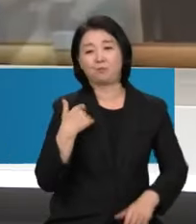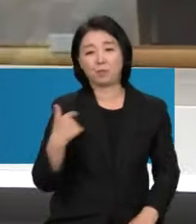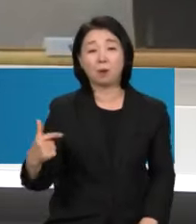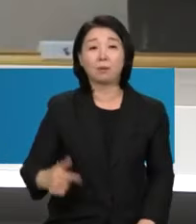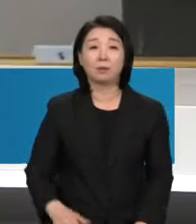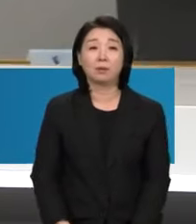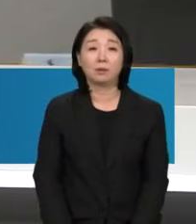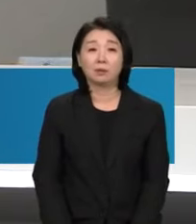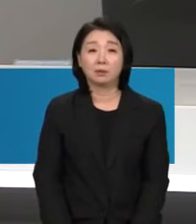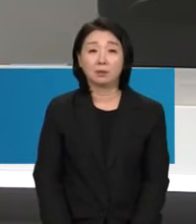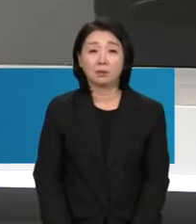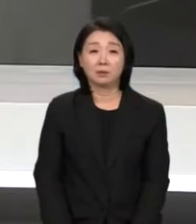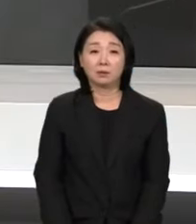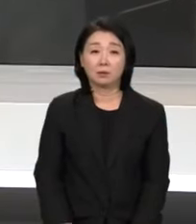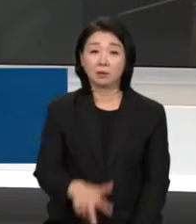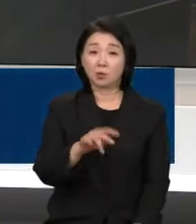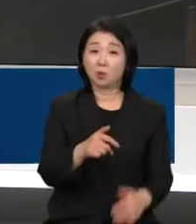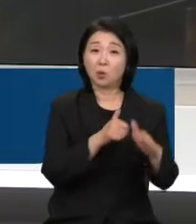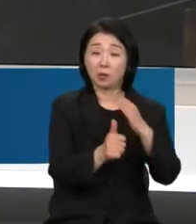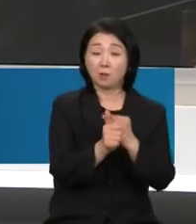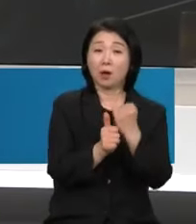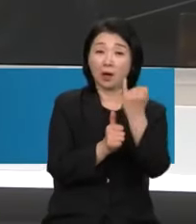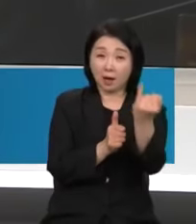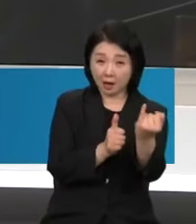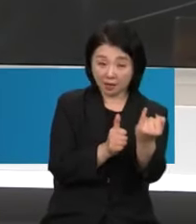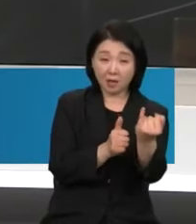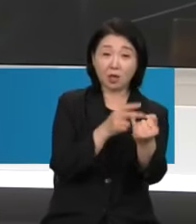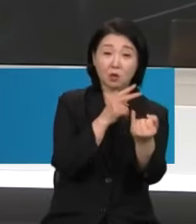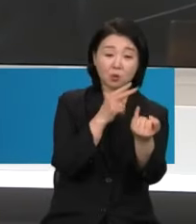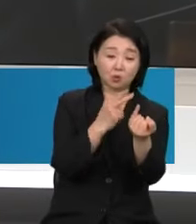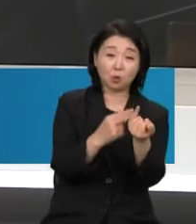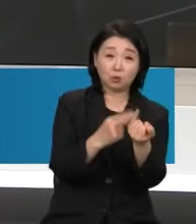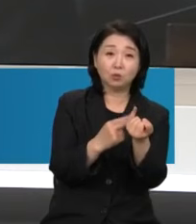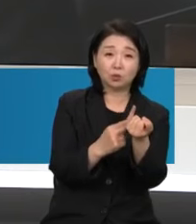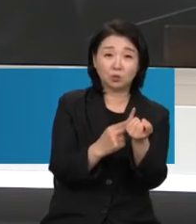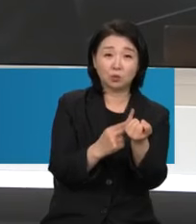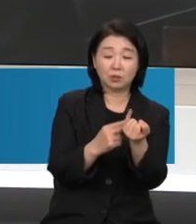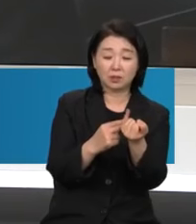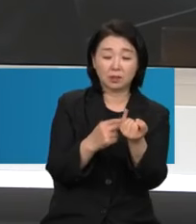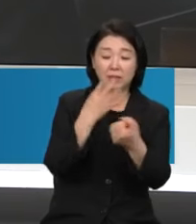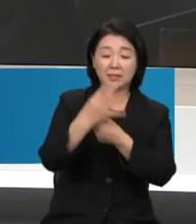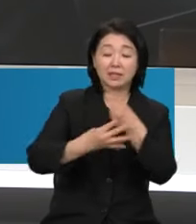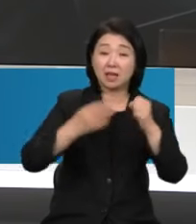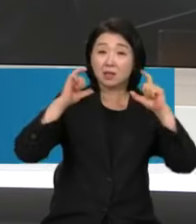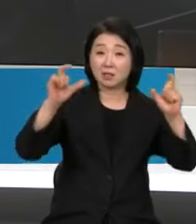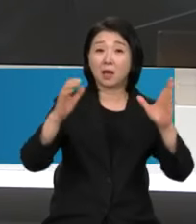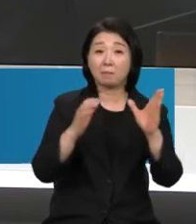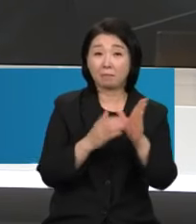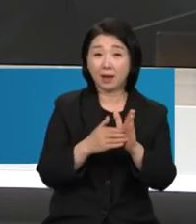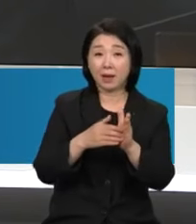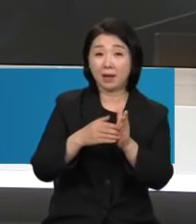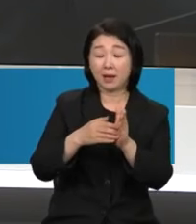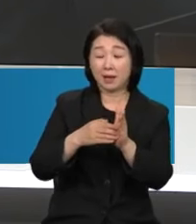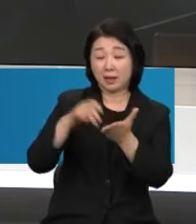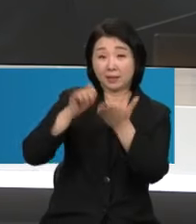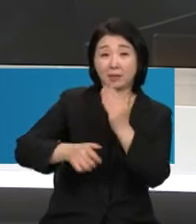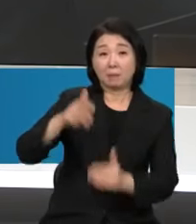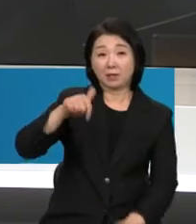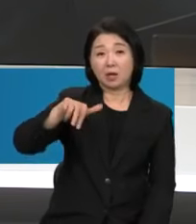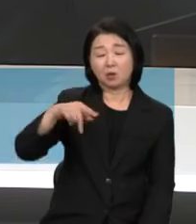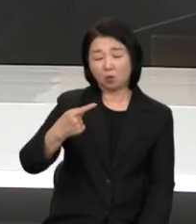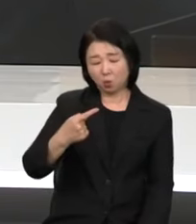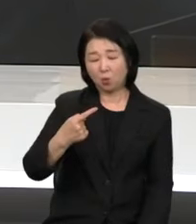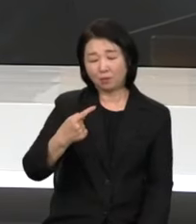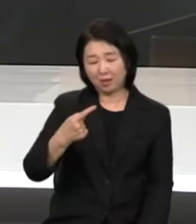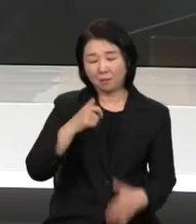있습니다. 공교롭게 조 대표의 아내 정경심 전 교수에게 징역 4년을 선고했던 재판장이 조 대표 사건까지 맡게